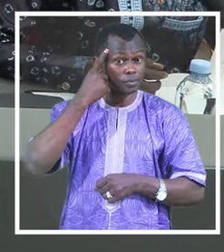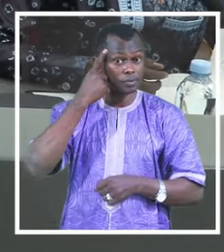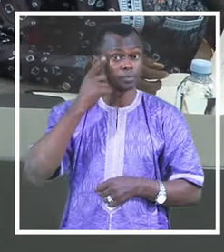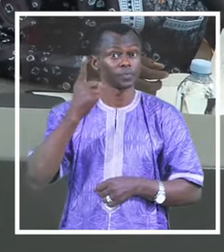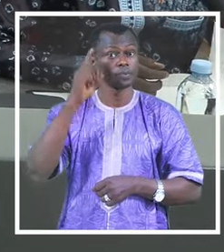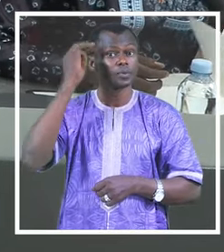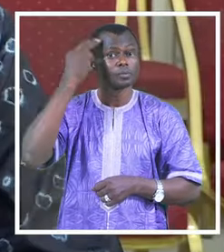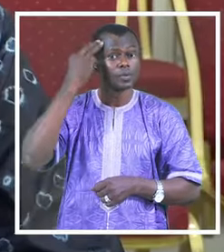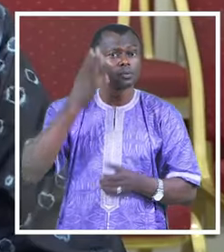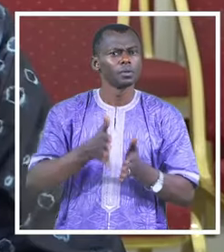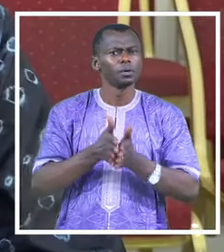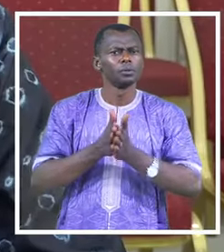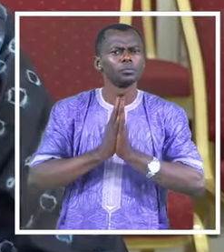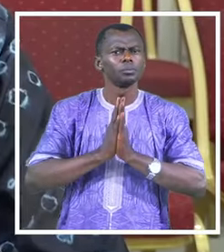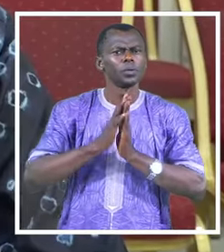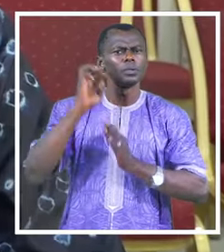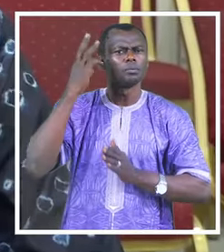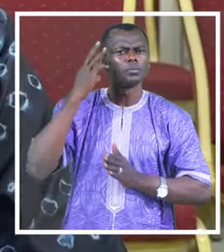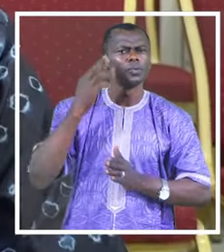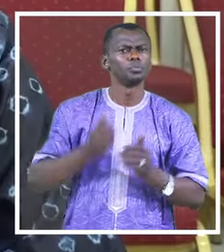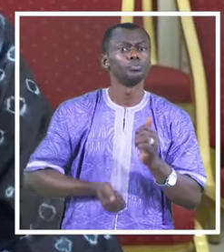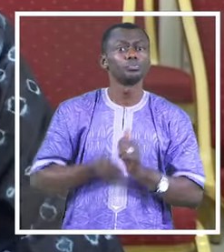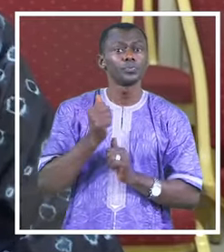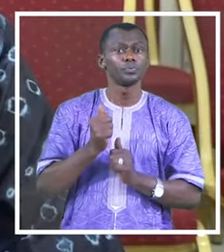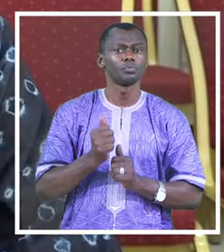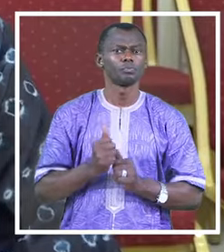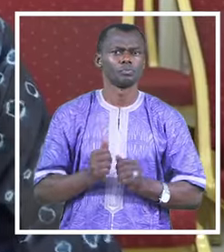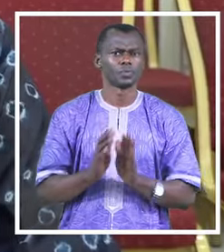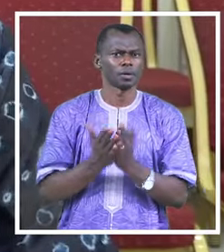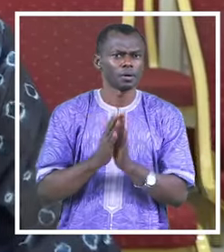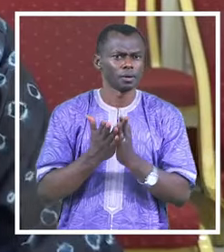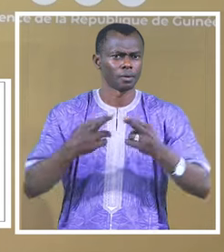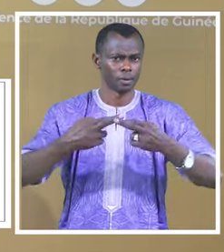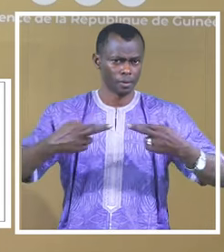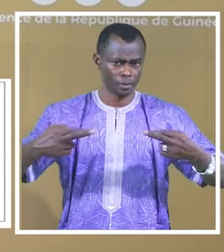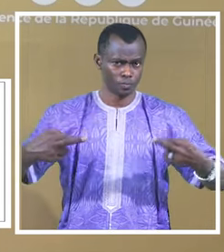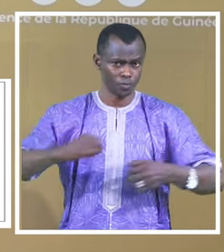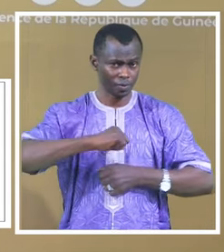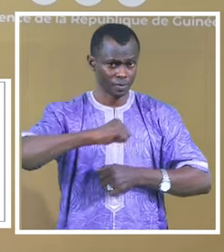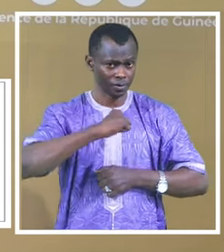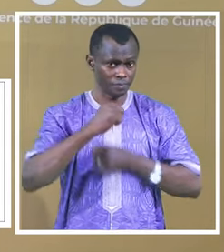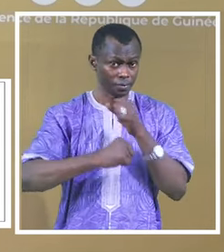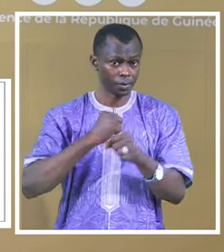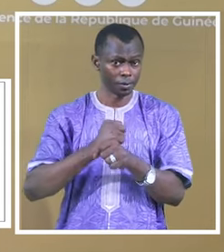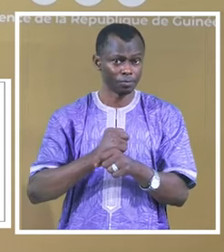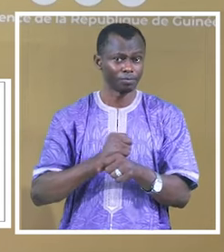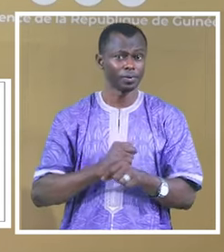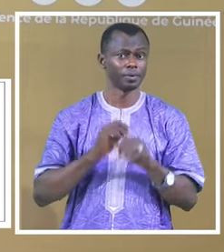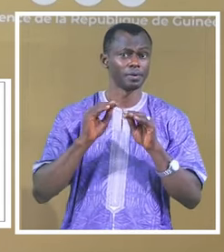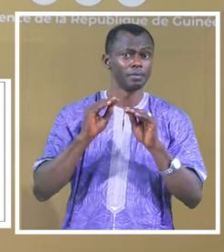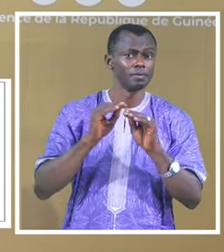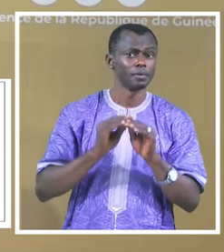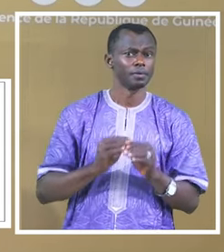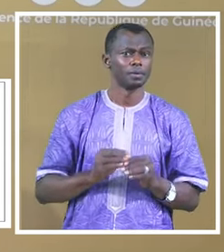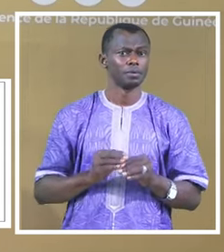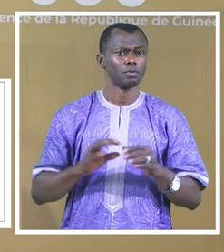à disposition des données chiffrées sur les réalisations de 2023. À cet effet, le chef de gouvernement a indiqué